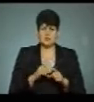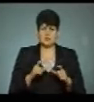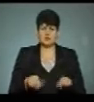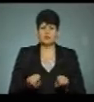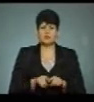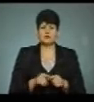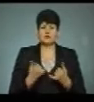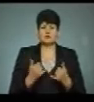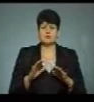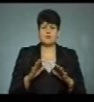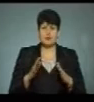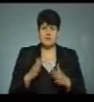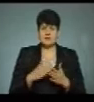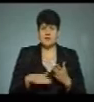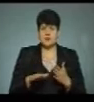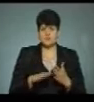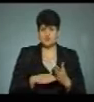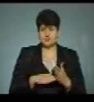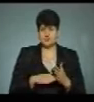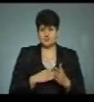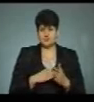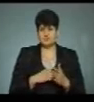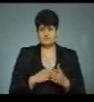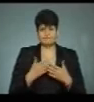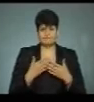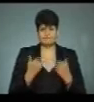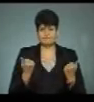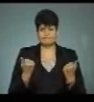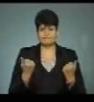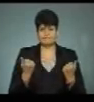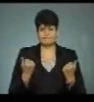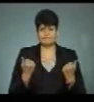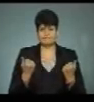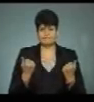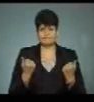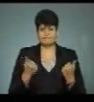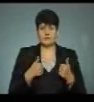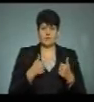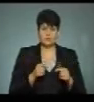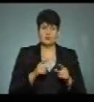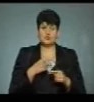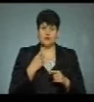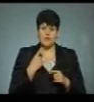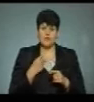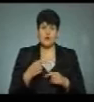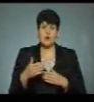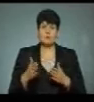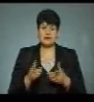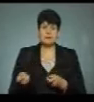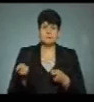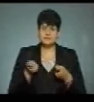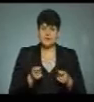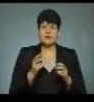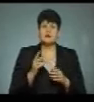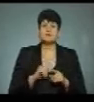на даний момент абсолютно засоби захисту відсутні. Добре, а що кажуть оптовики-постачальники? Як швидко вони